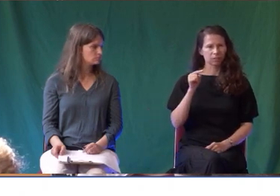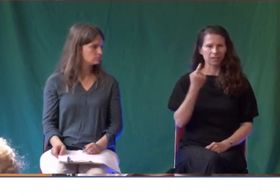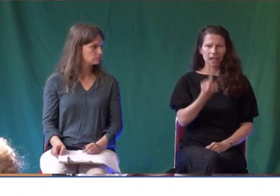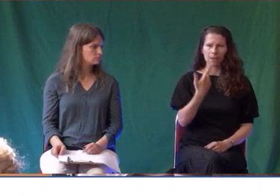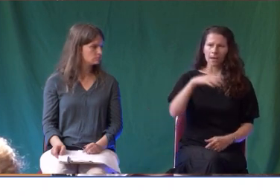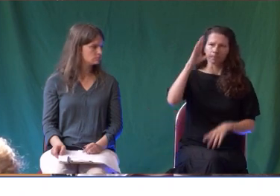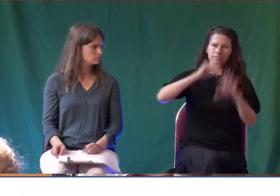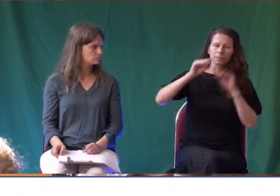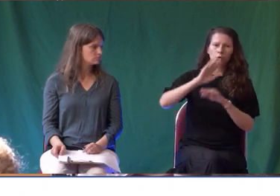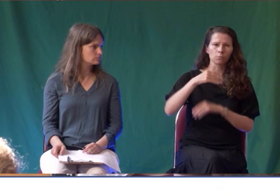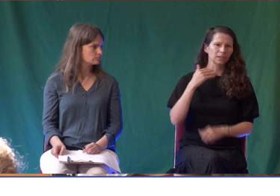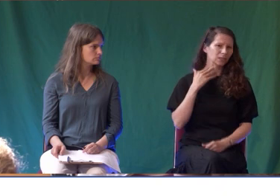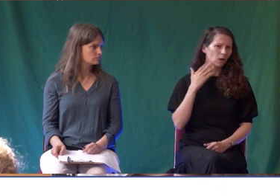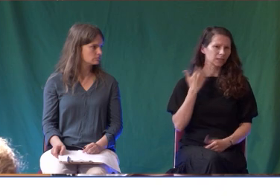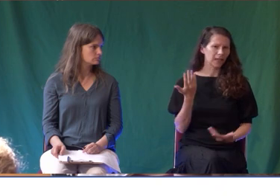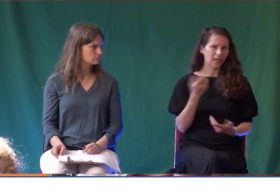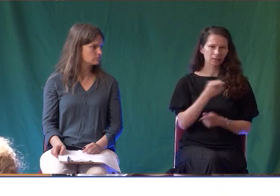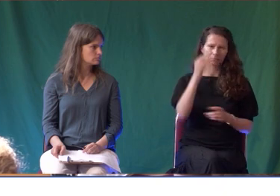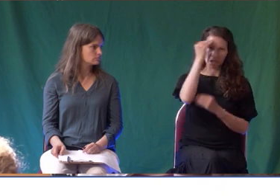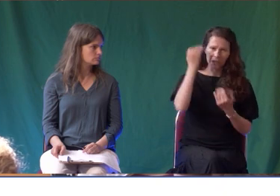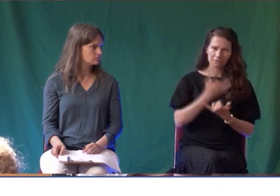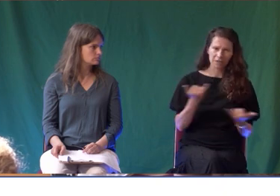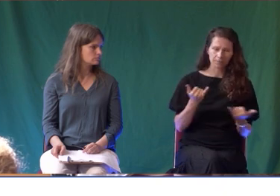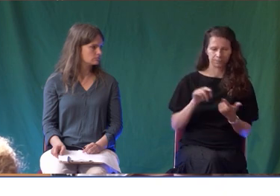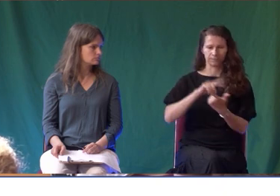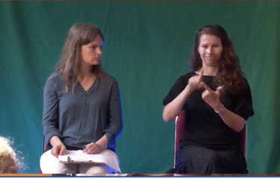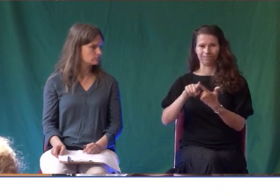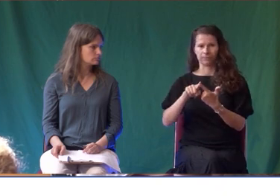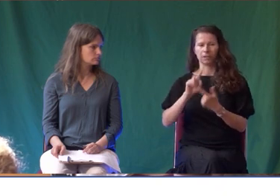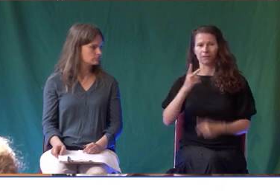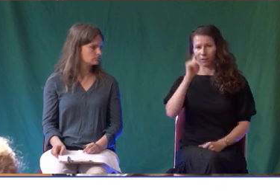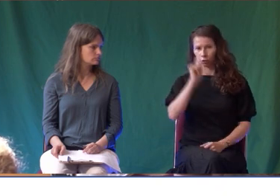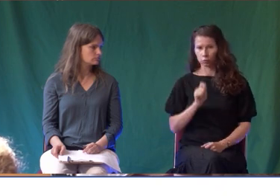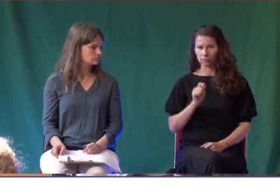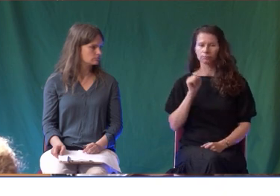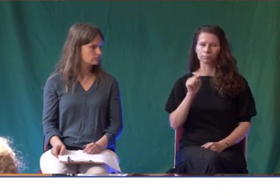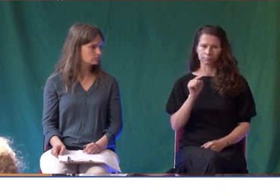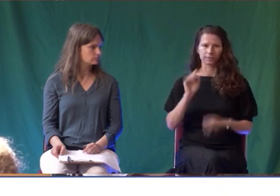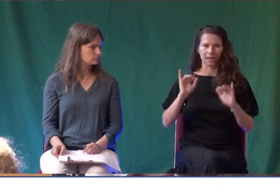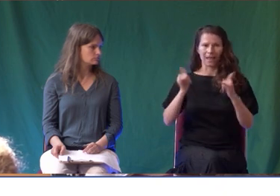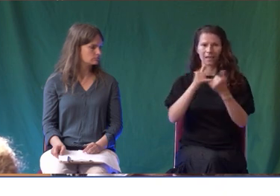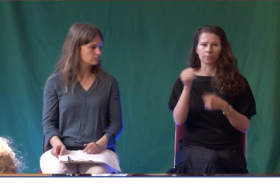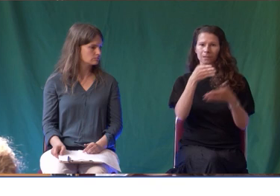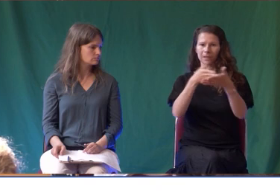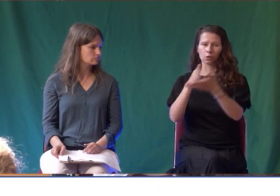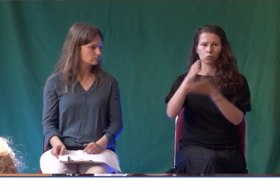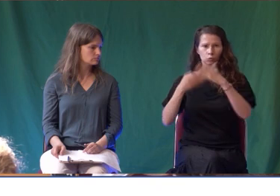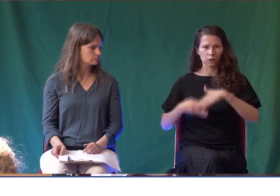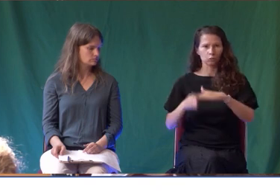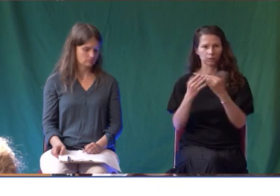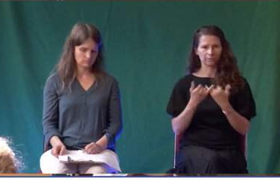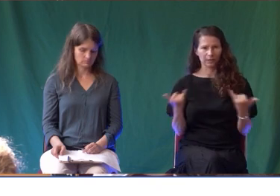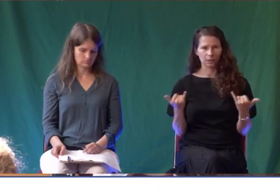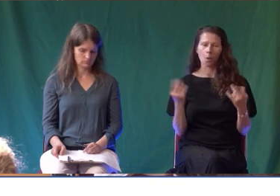in der zweiten Studie ging es um unterstützte Elternschaft für Eltern mit Behinderung oder Eltern